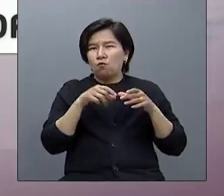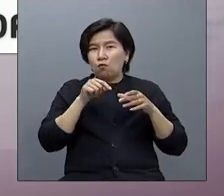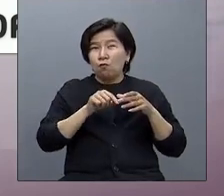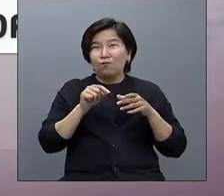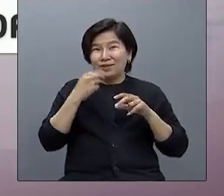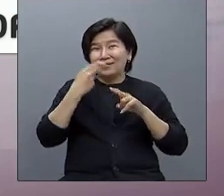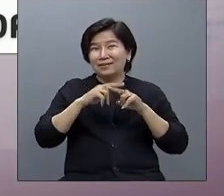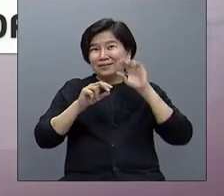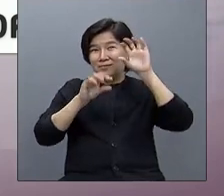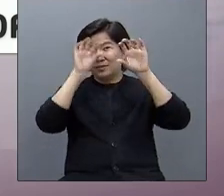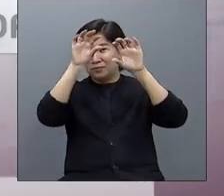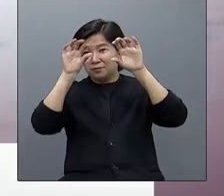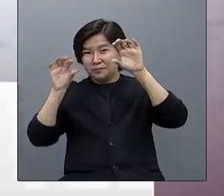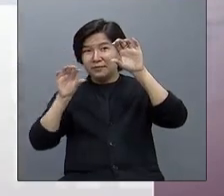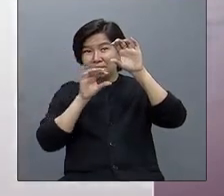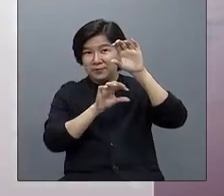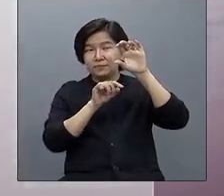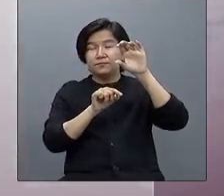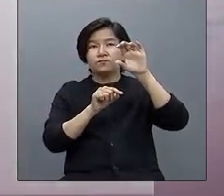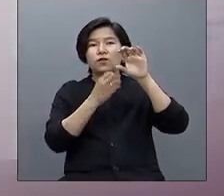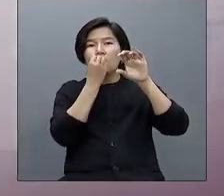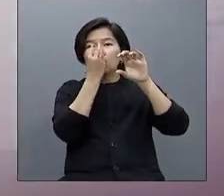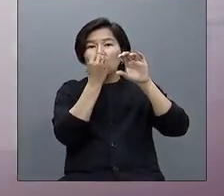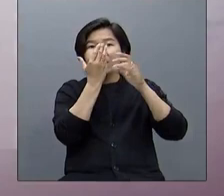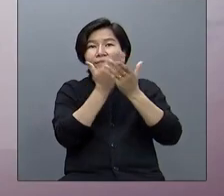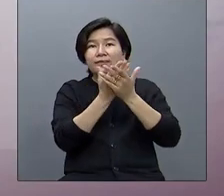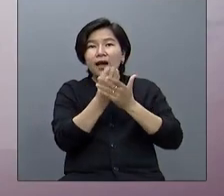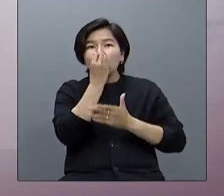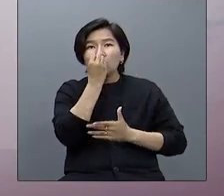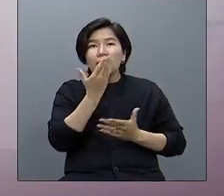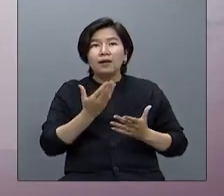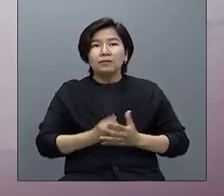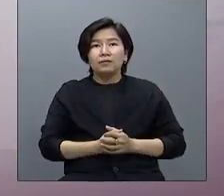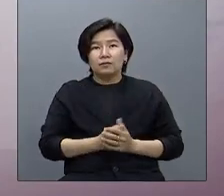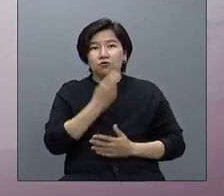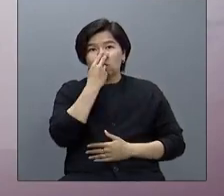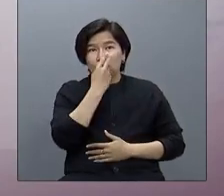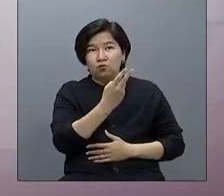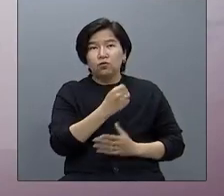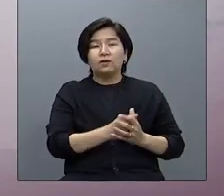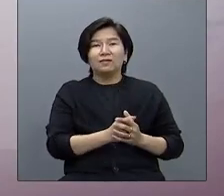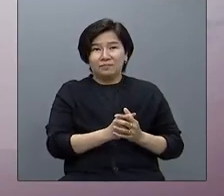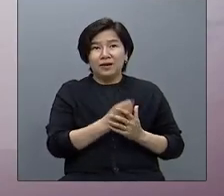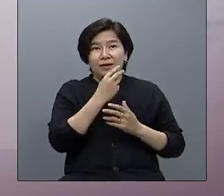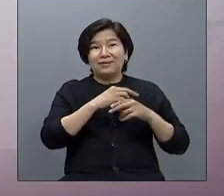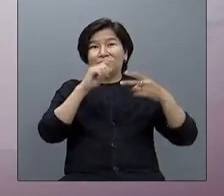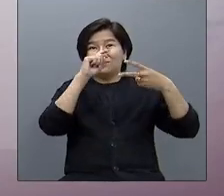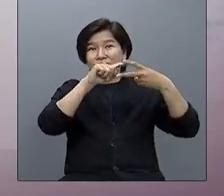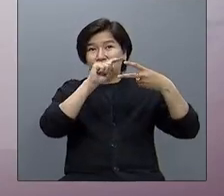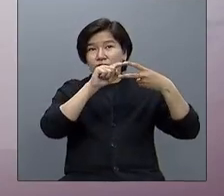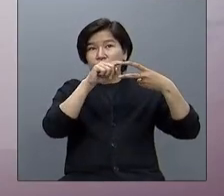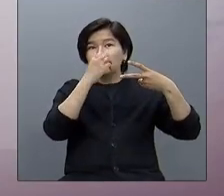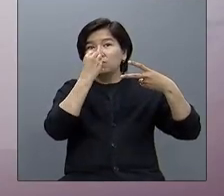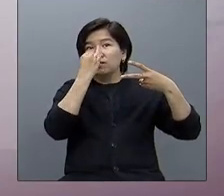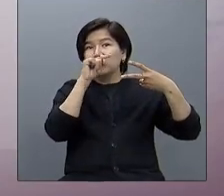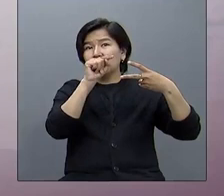ในพื้นที่นะคะส่วนการคิดดอกเบี้ยเงินกู้หนี้นอกระบบกลุ่มนายทุนในพื้นที่แล้วก็นายทุนนอกพื้นที่คิดดอกเบี้ยเฉลี่ย